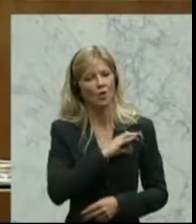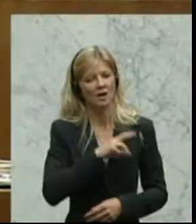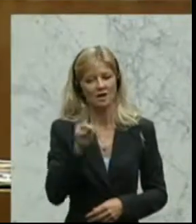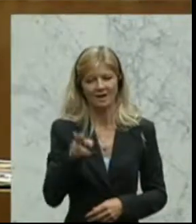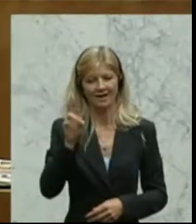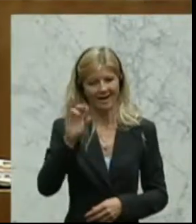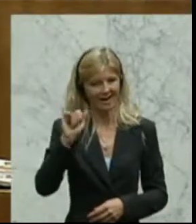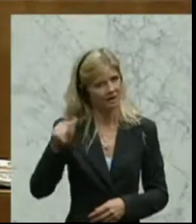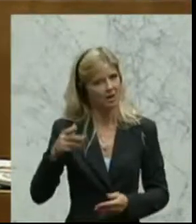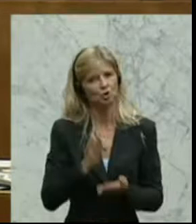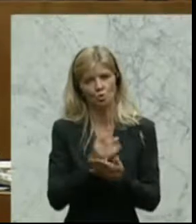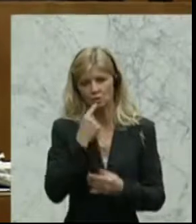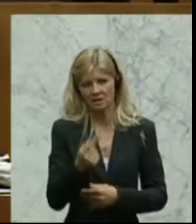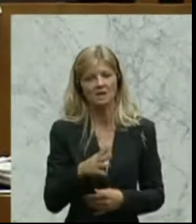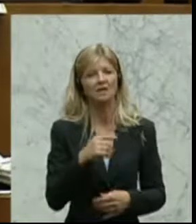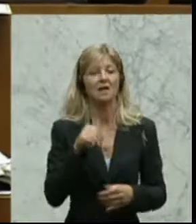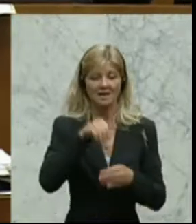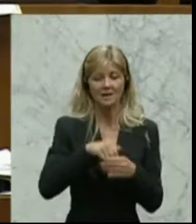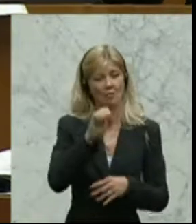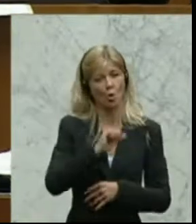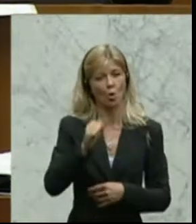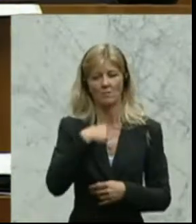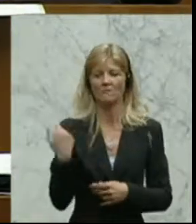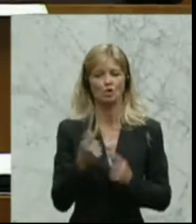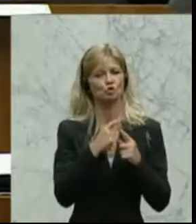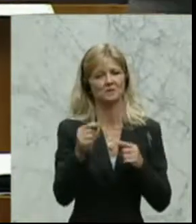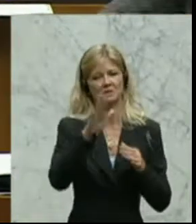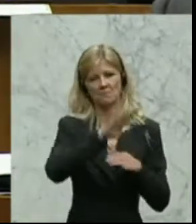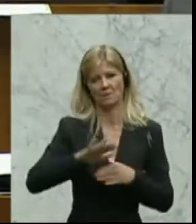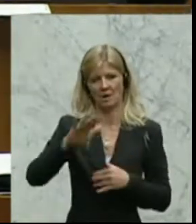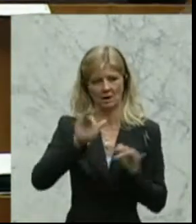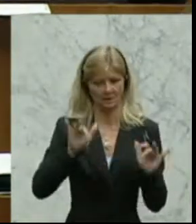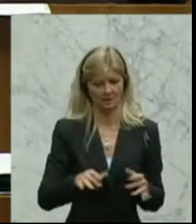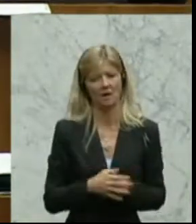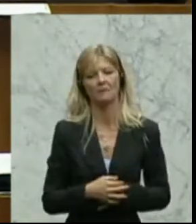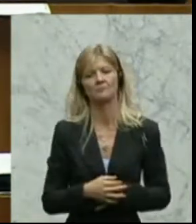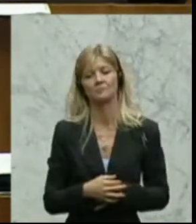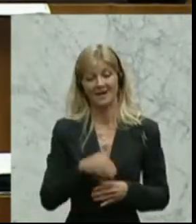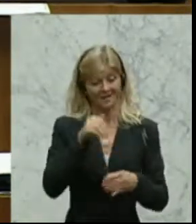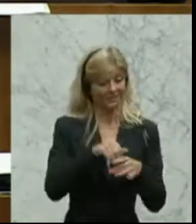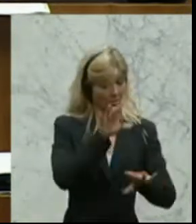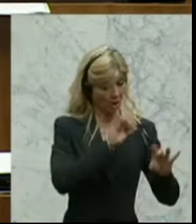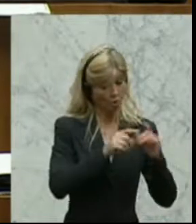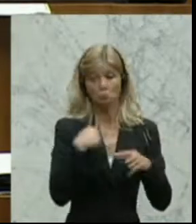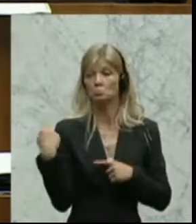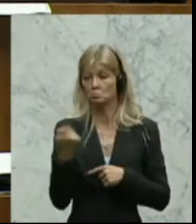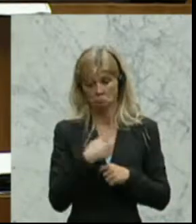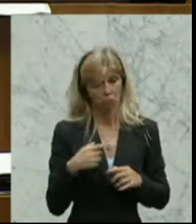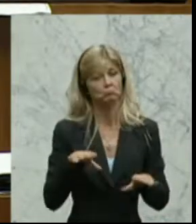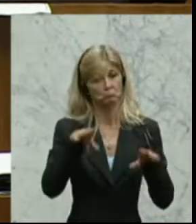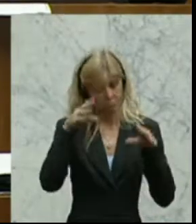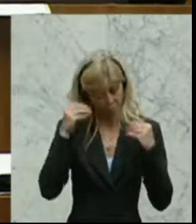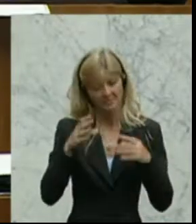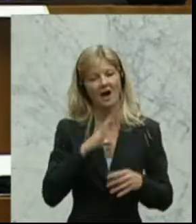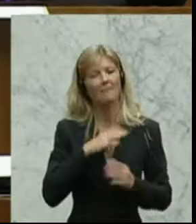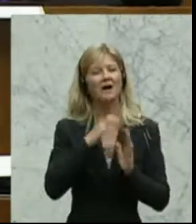ist etwas, was in der Analyse gleichermaßen zur Kenntnis genommen wurde. Nur die Rezepte zur Bekämpfung dieser